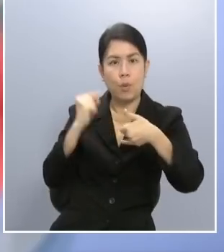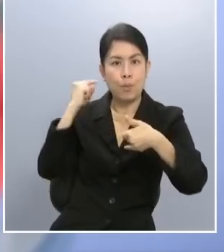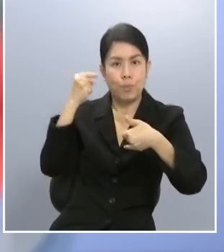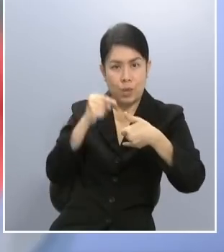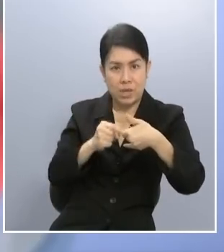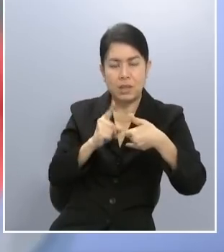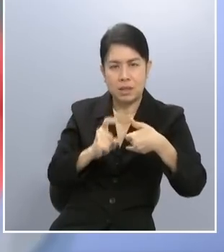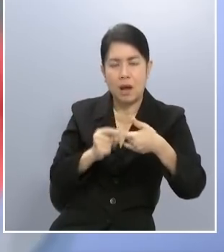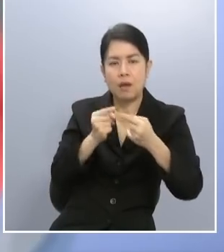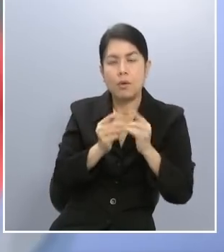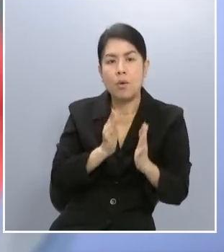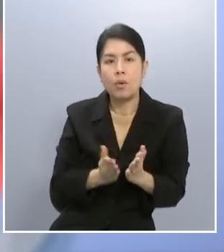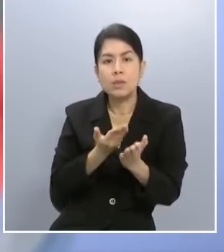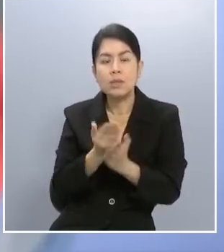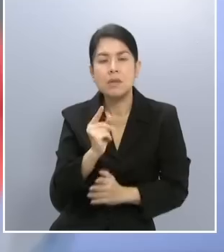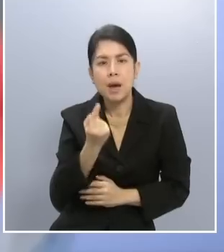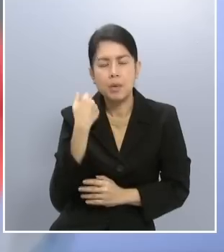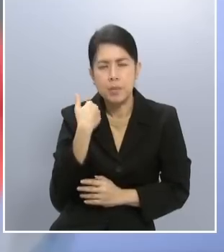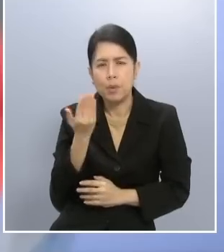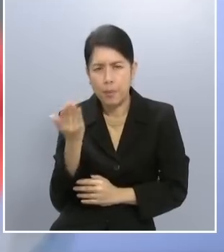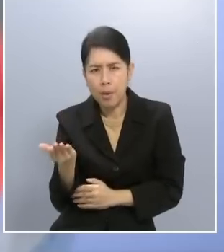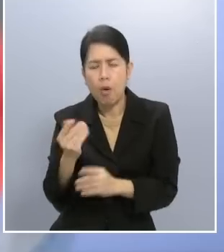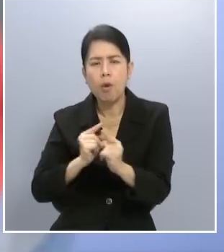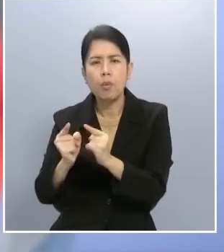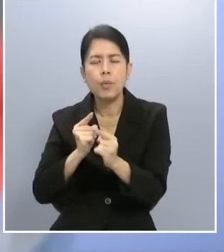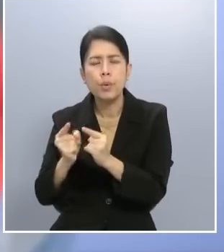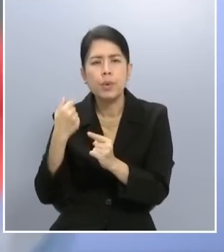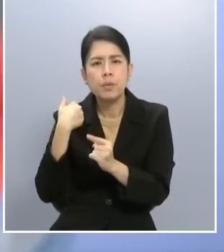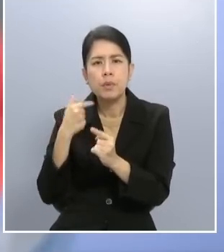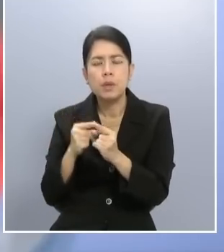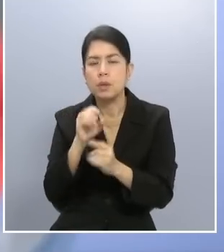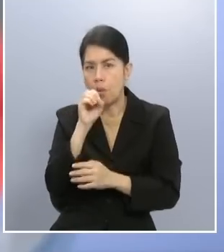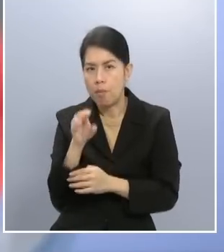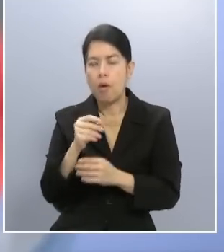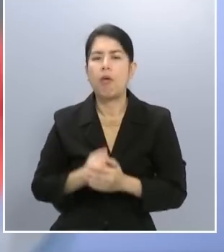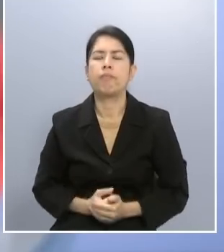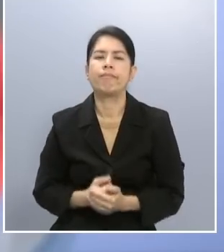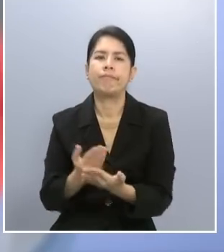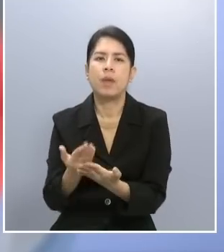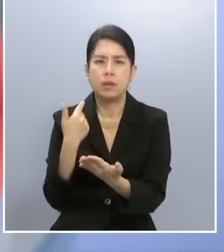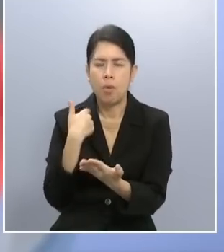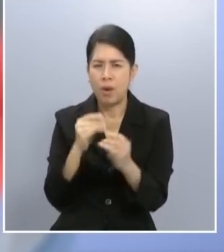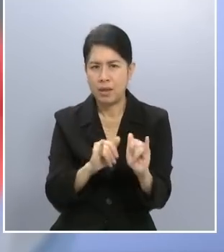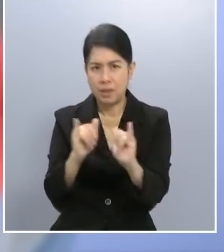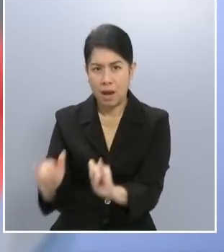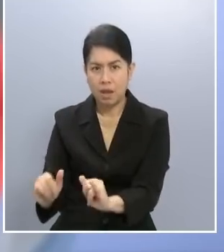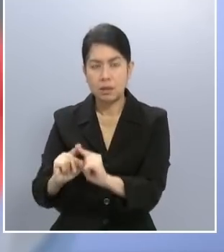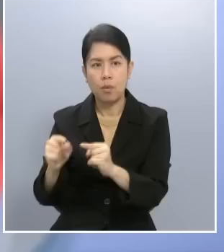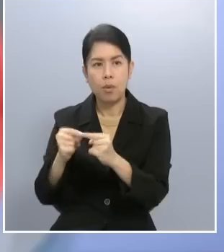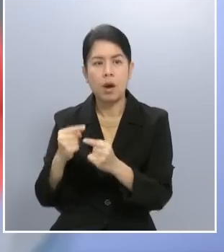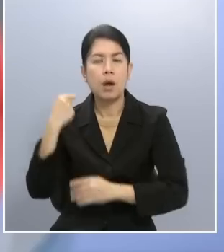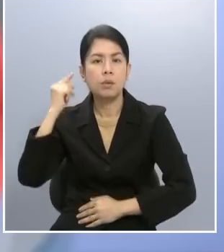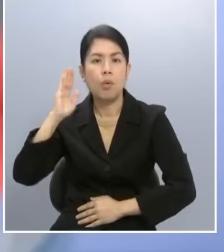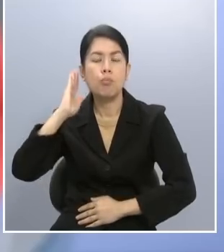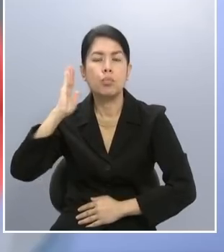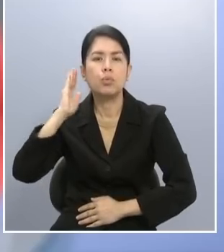บอกว่าเอาอย่างนี้เดี๋ยวผมเนี่ยจะซื้อบ้านหลังนี้ต่อจากคุณเองนะรบกวนทางคุณกมลพรก็บอกได้ถ้างั้นลุงก็จะ